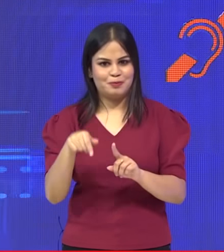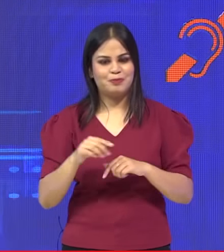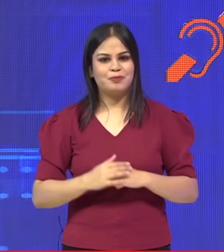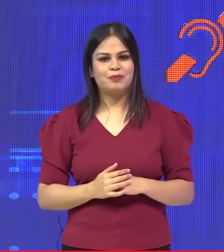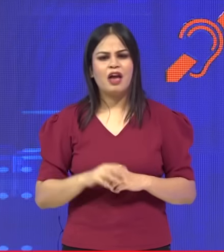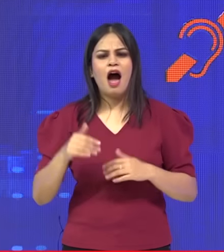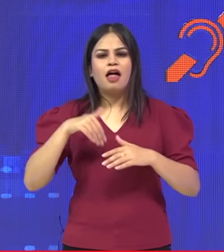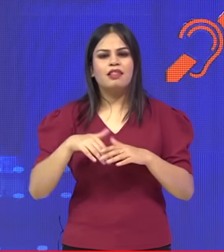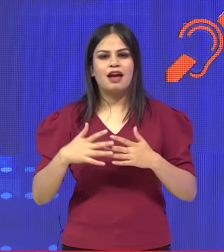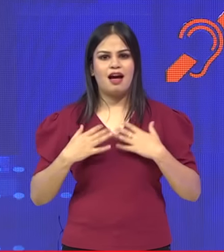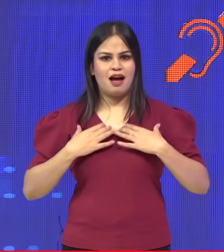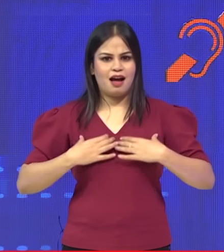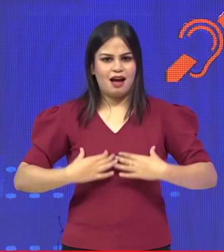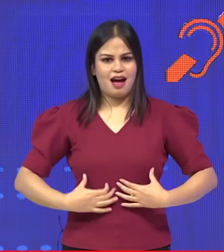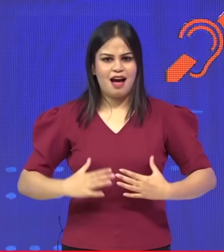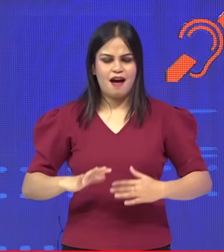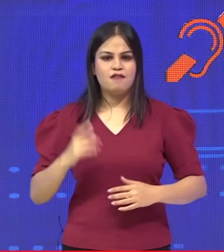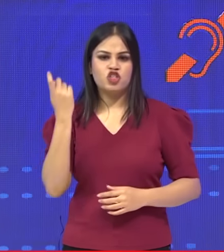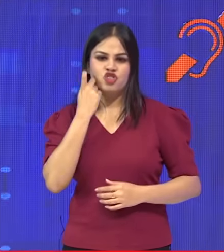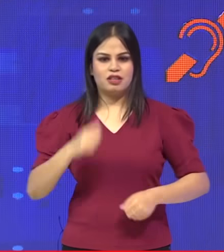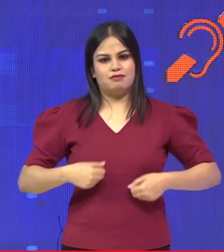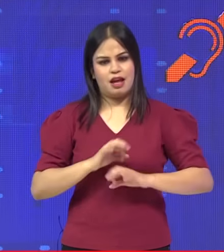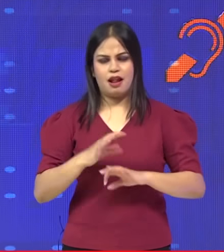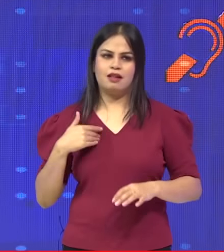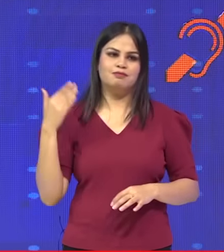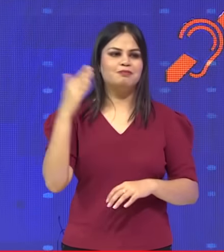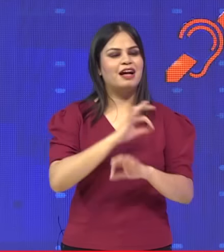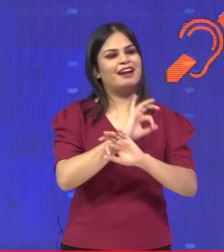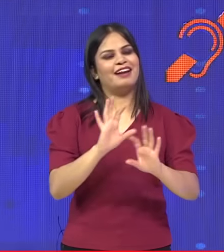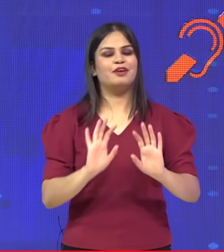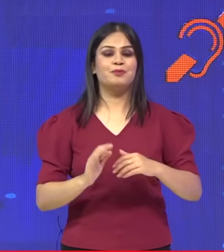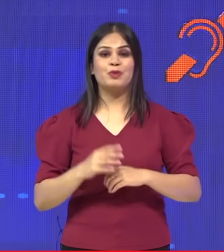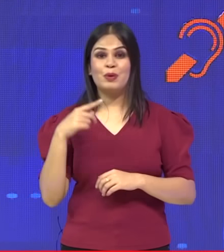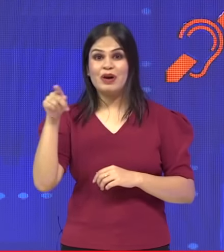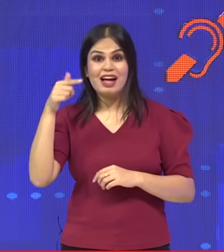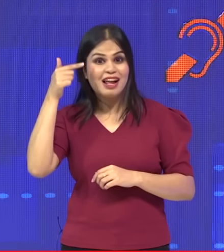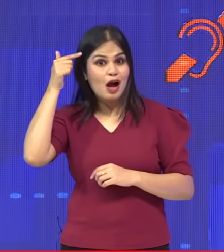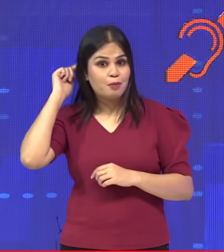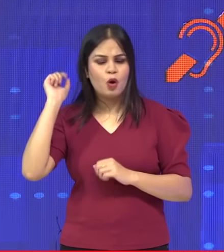लेदर जैकेट मैंने प्यार किया का जींस पहन के मां चला गया अब इनको